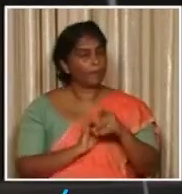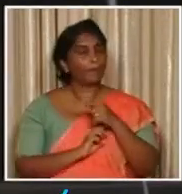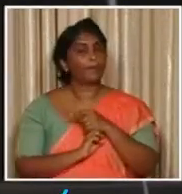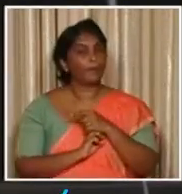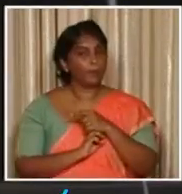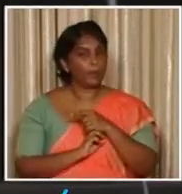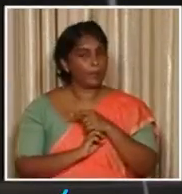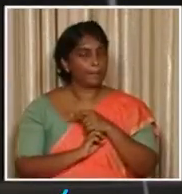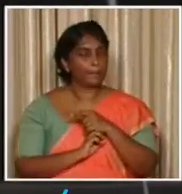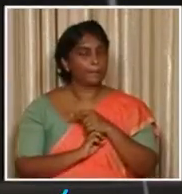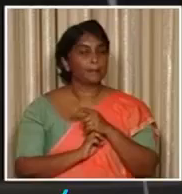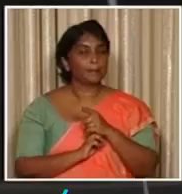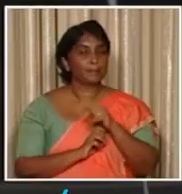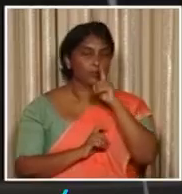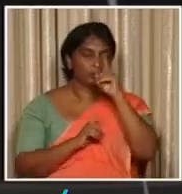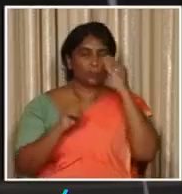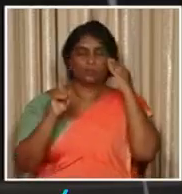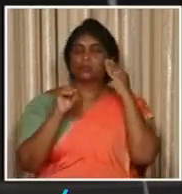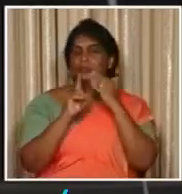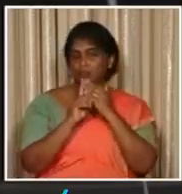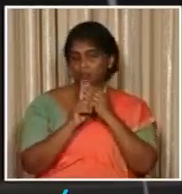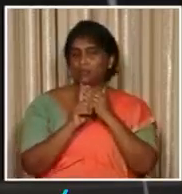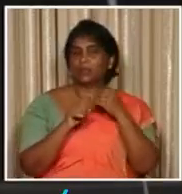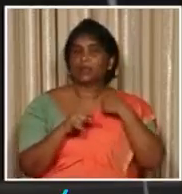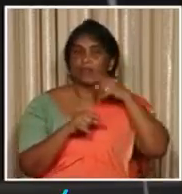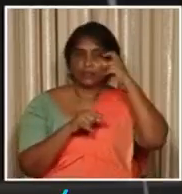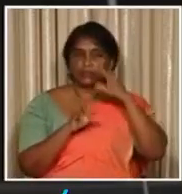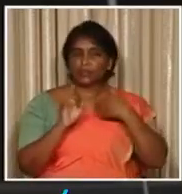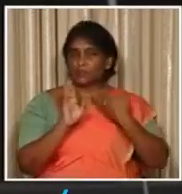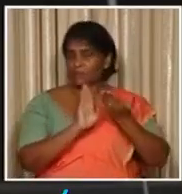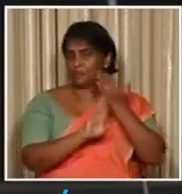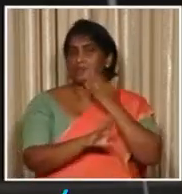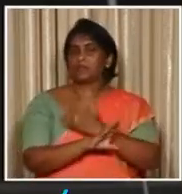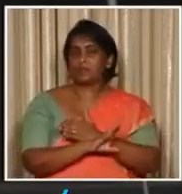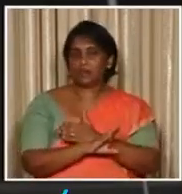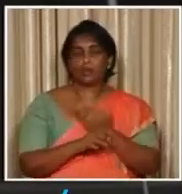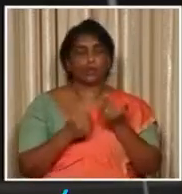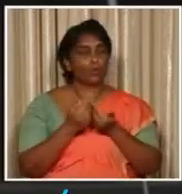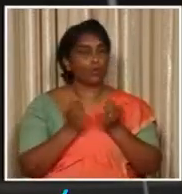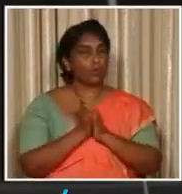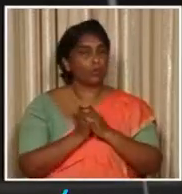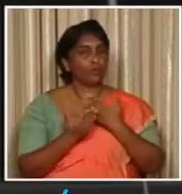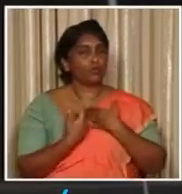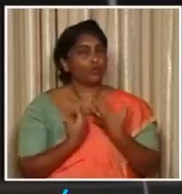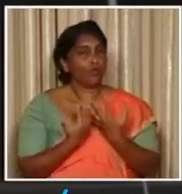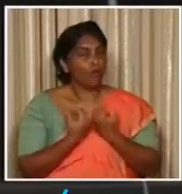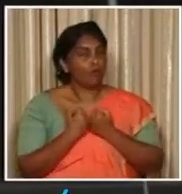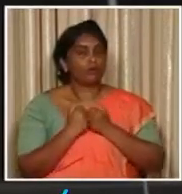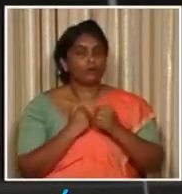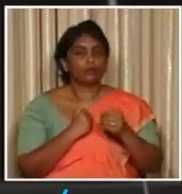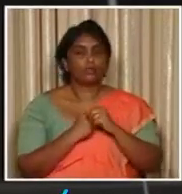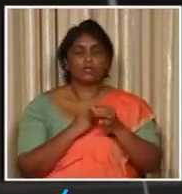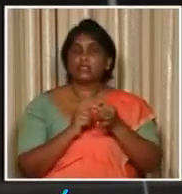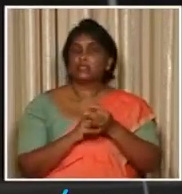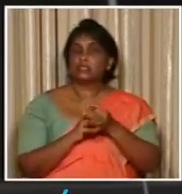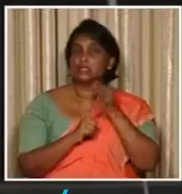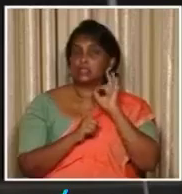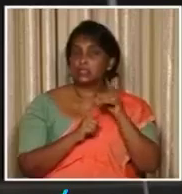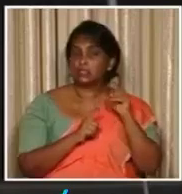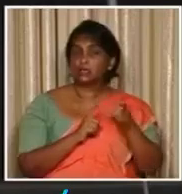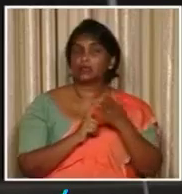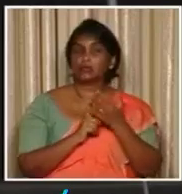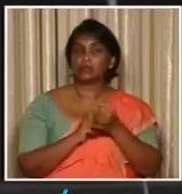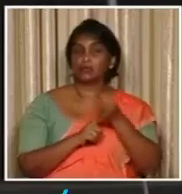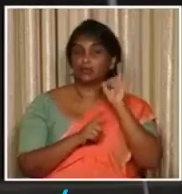ඒක එක කාරණාවක් විතරයි. දැන් අපි දැක්කනේ මීට කලින් Tamanට ඕන දේ කරගන්න ජනාධිපතිවරයා